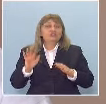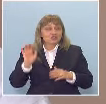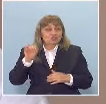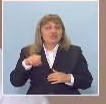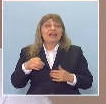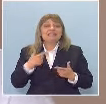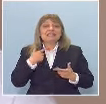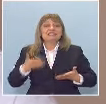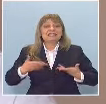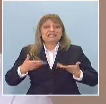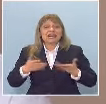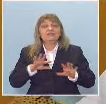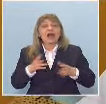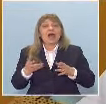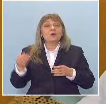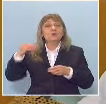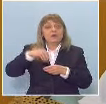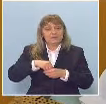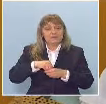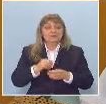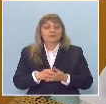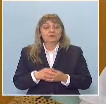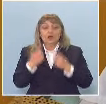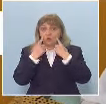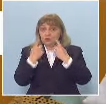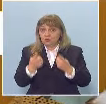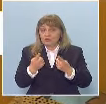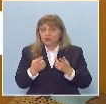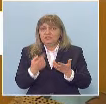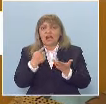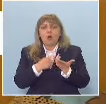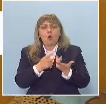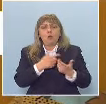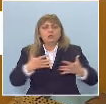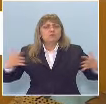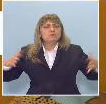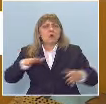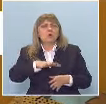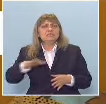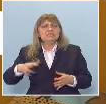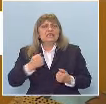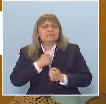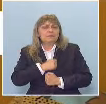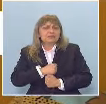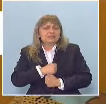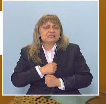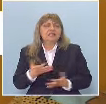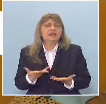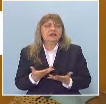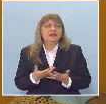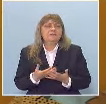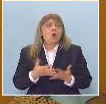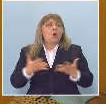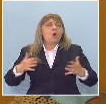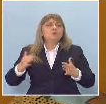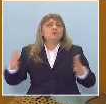зарадвам повече, ако бях присъствено. Като видях колко много деца имаше там, се притесних и колко много